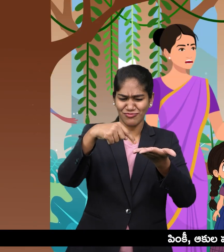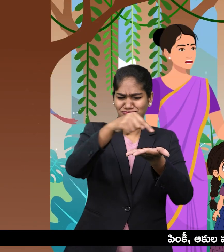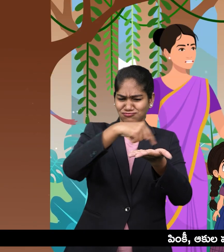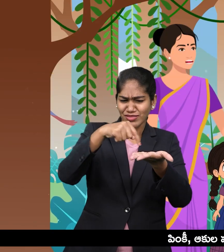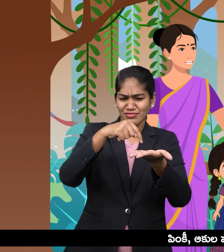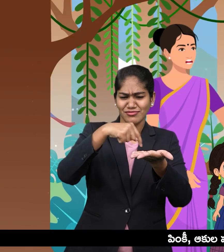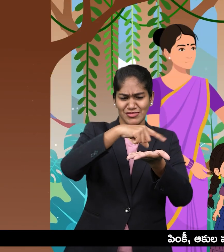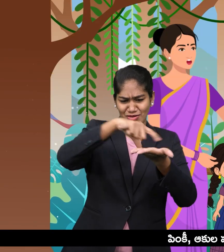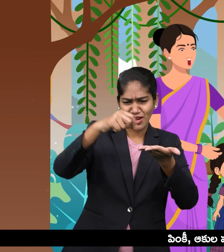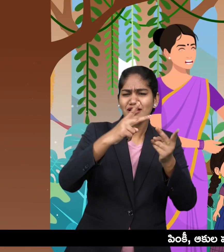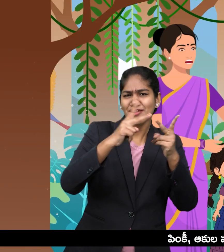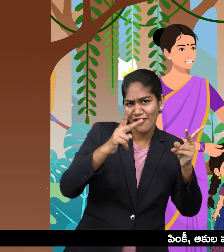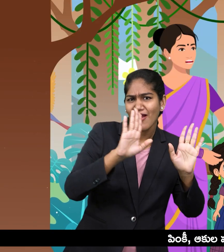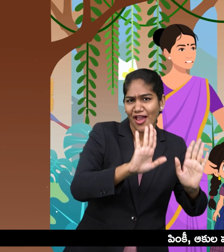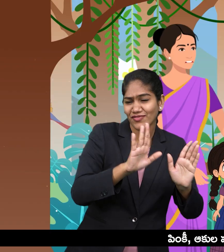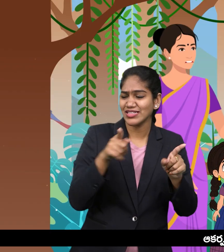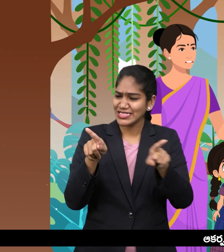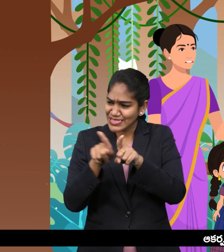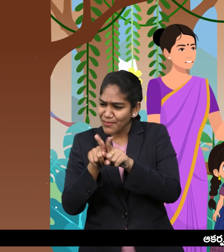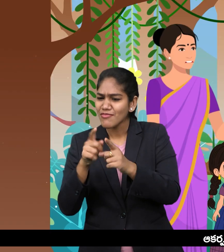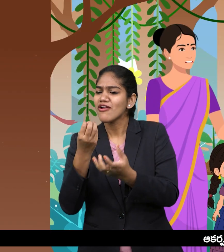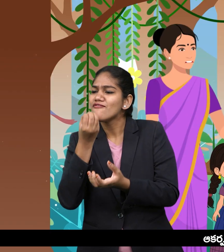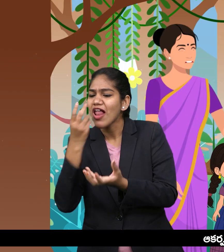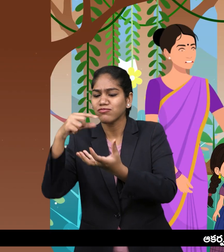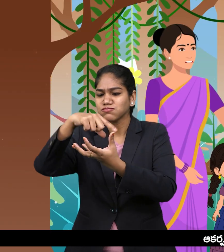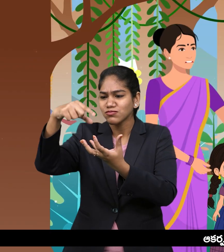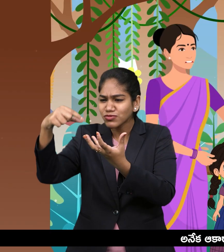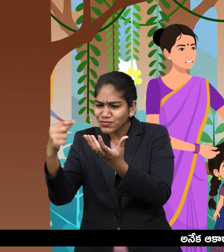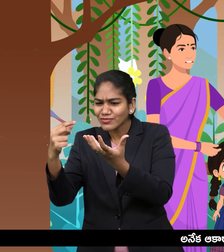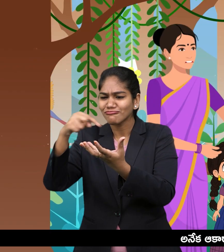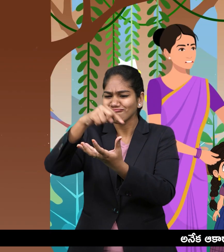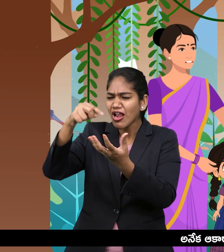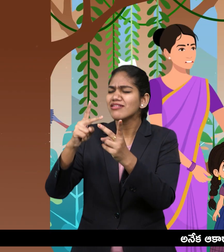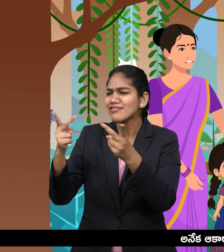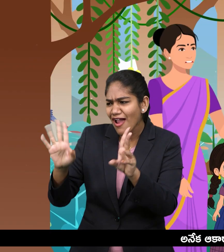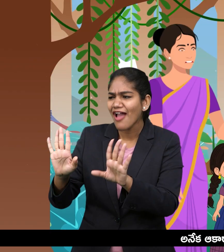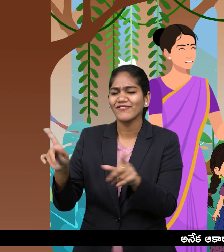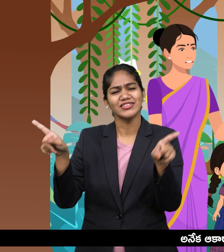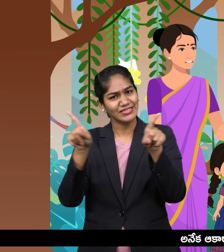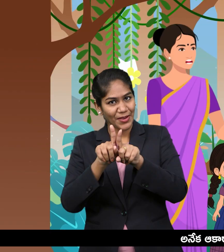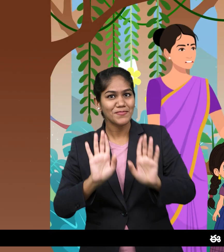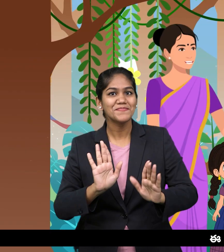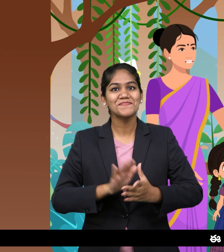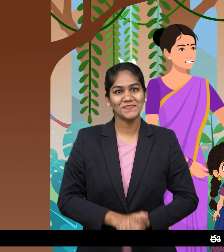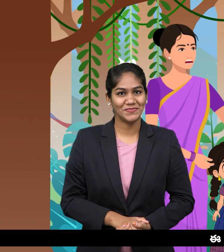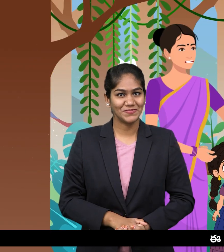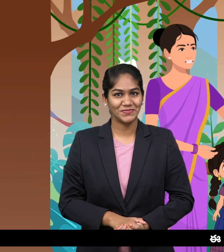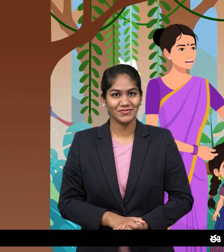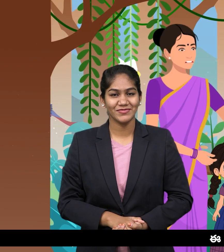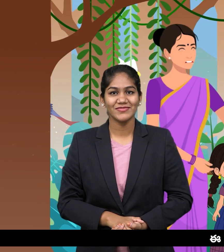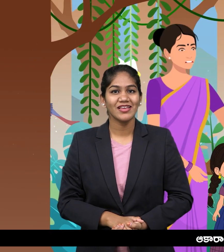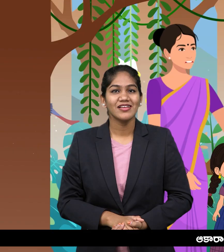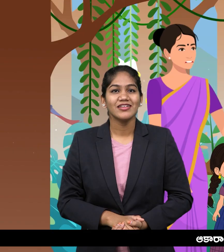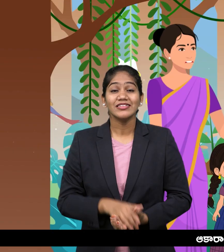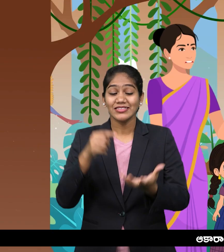పింకీ, ఆకుల మాదిరిగానే గులాబీ పువ్వు ఆకర్షణ పత్రాలు కూడా అనేక ఆకారాలను కలిగి ఉన్నాయి. ఈ ఆకర్షణ